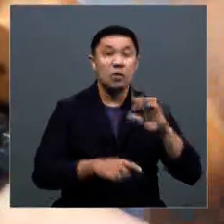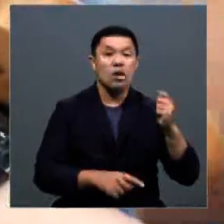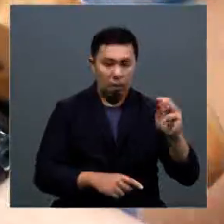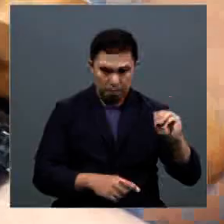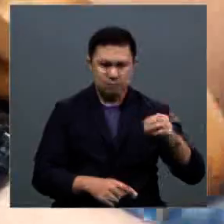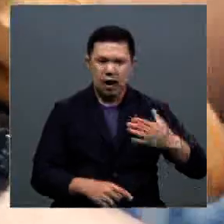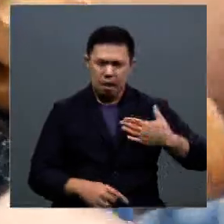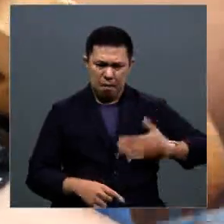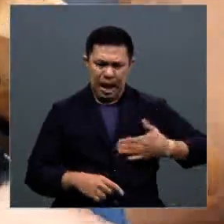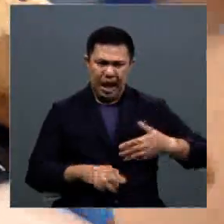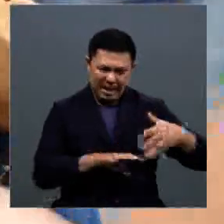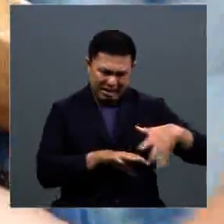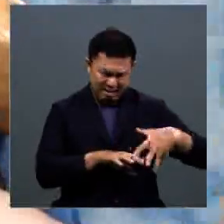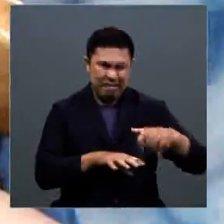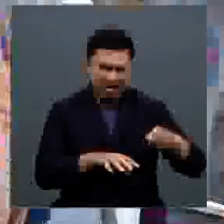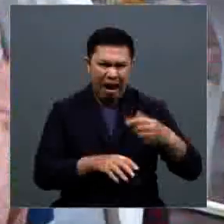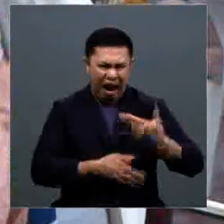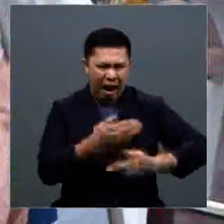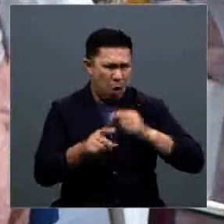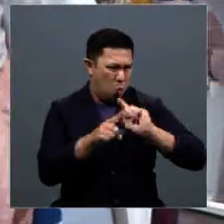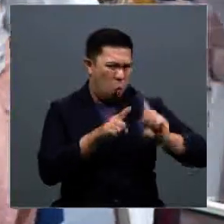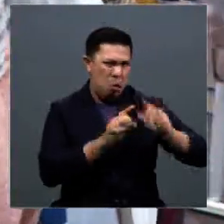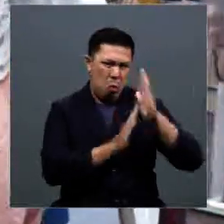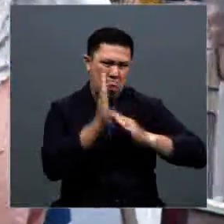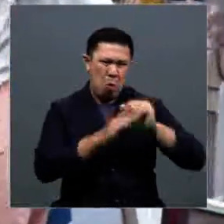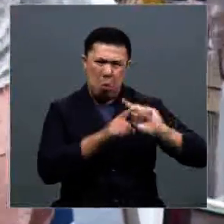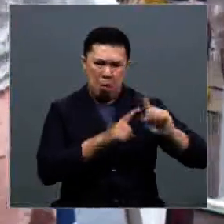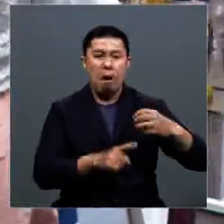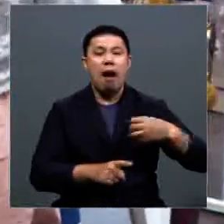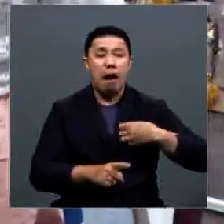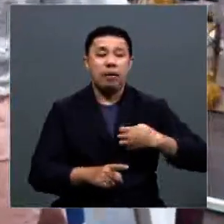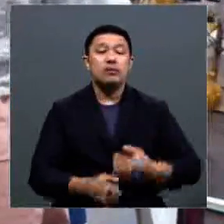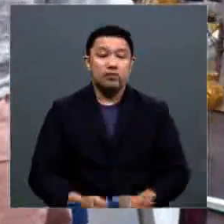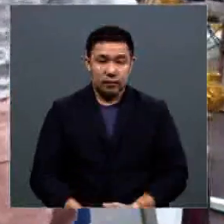ำผ้าสิ้นตีนจกเนี่ยมาจำหน่ายให้มีหลากหลายสีสันมากกว่านี้ครับ